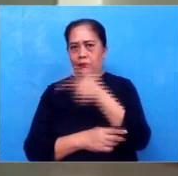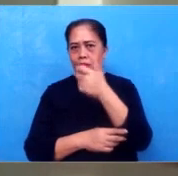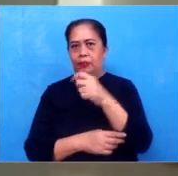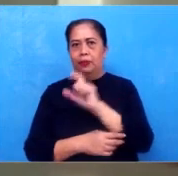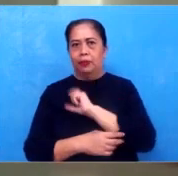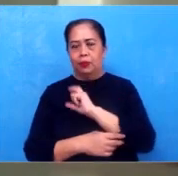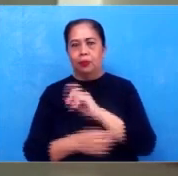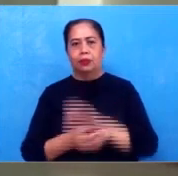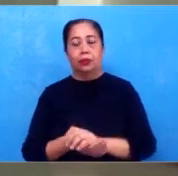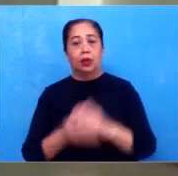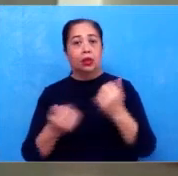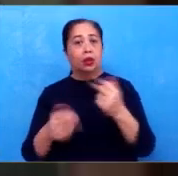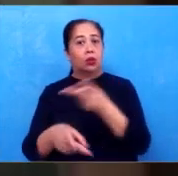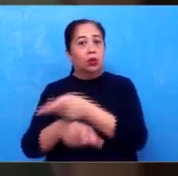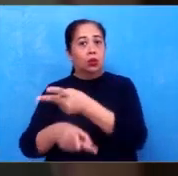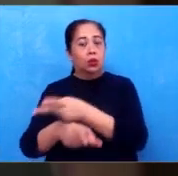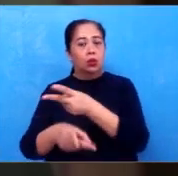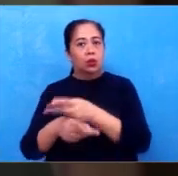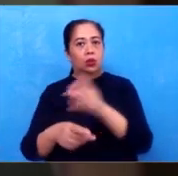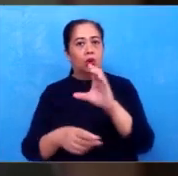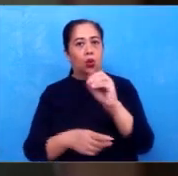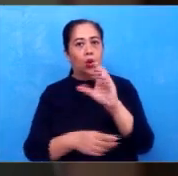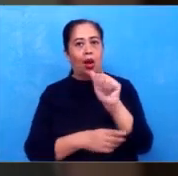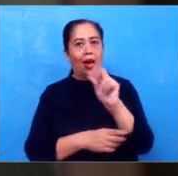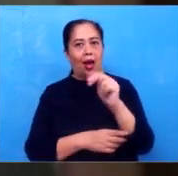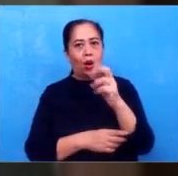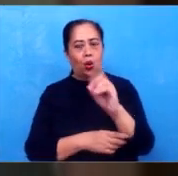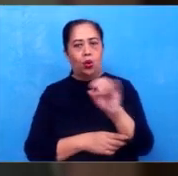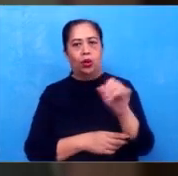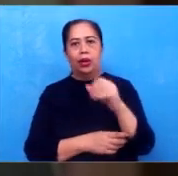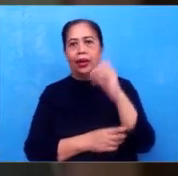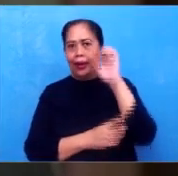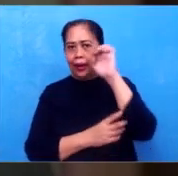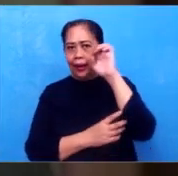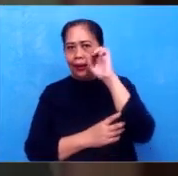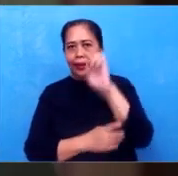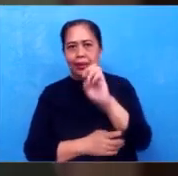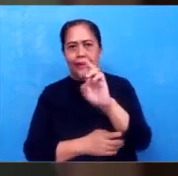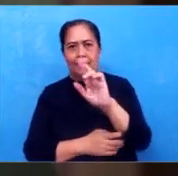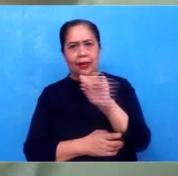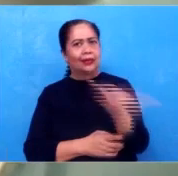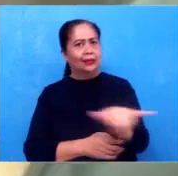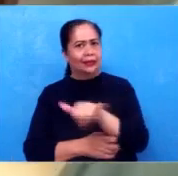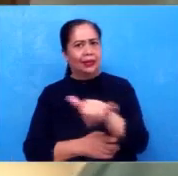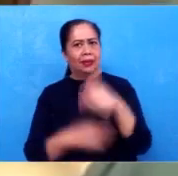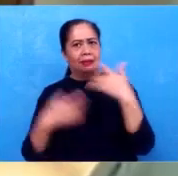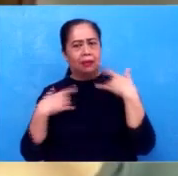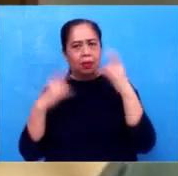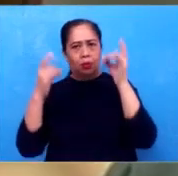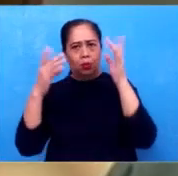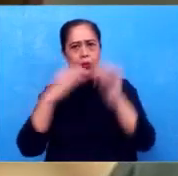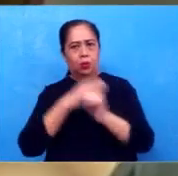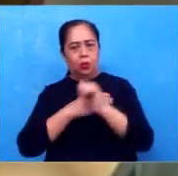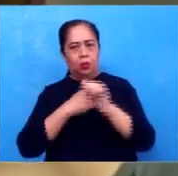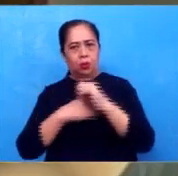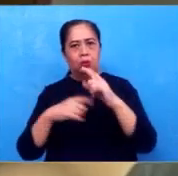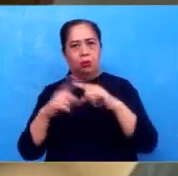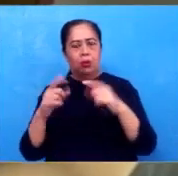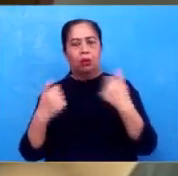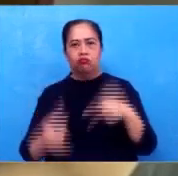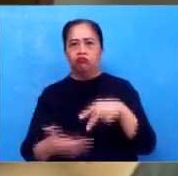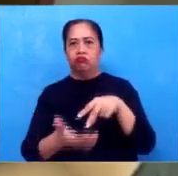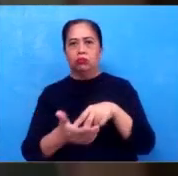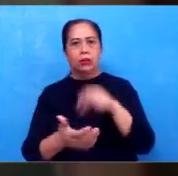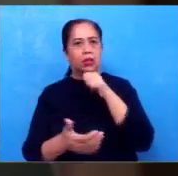Ngayon, binabantayan din ang co-anchor ni Angeles na si Eric Duga-Duga. Meron din daw siyang mga death threat. Pero nanindigan si Eric na hindi ito